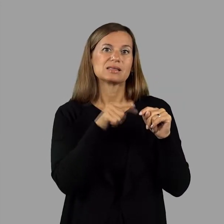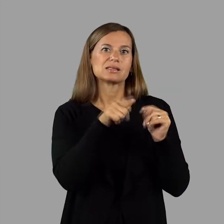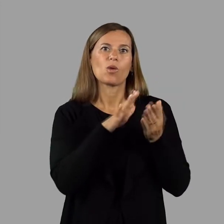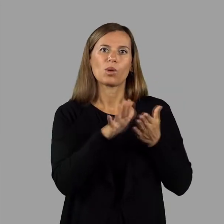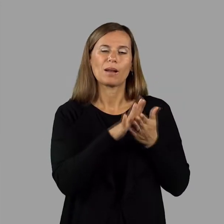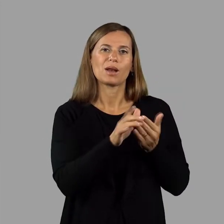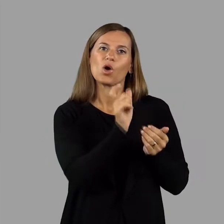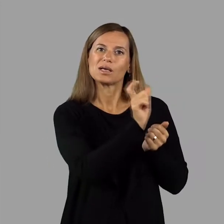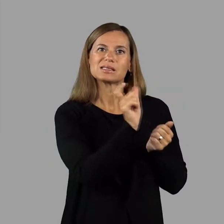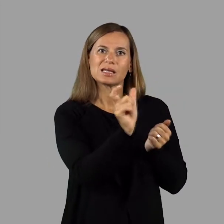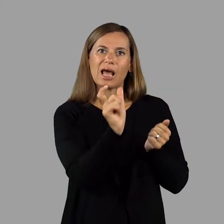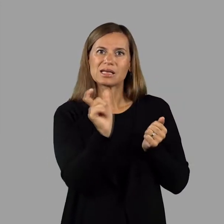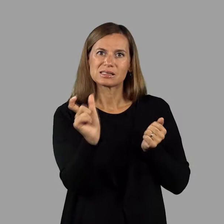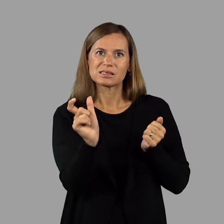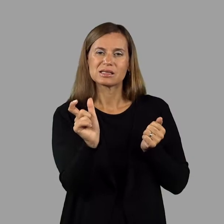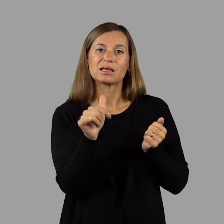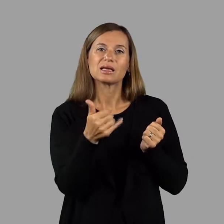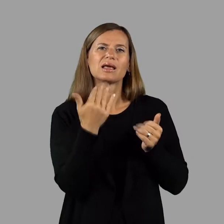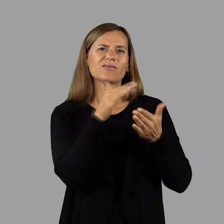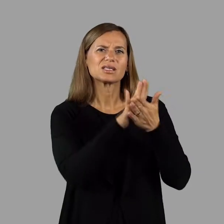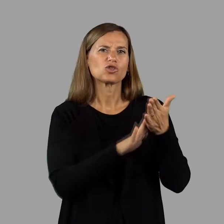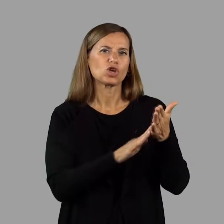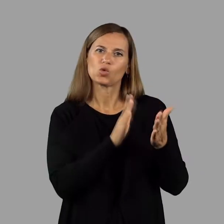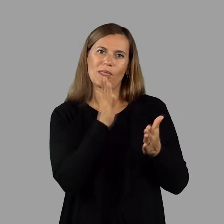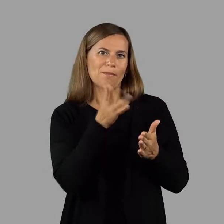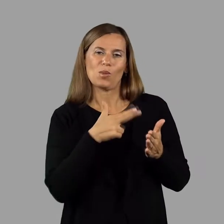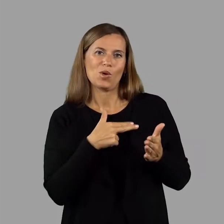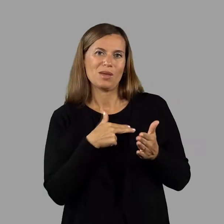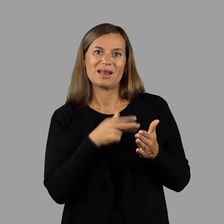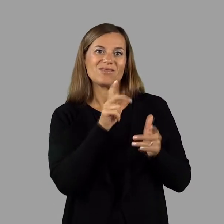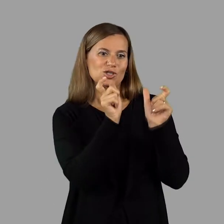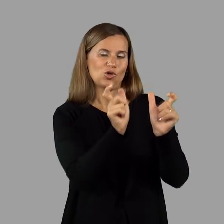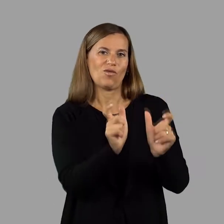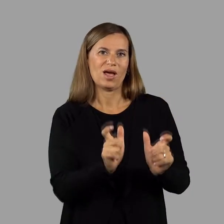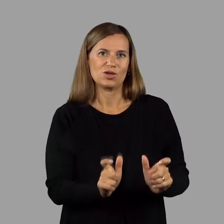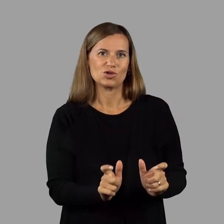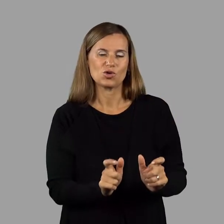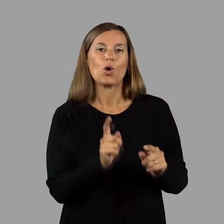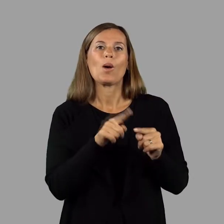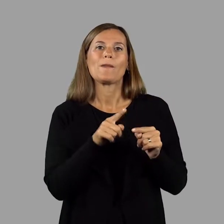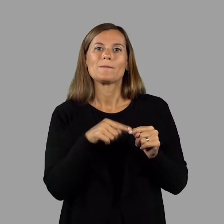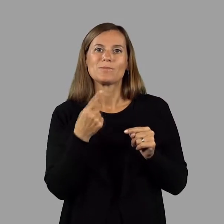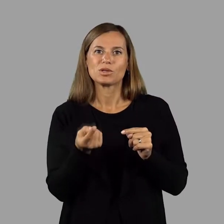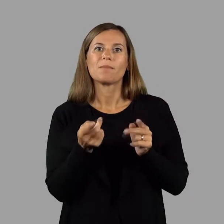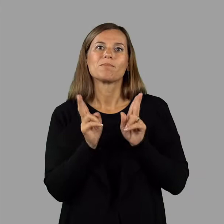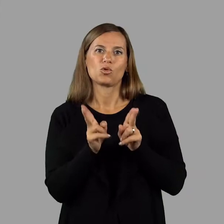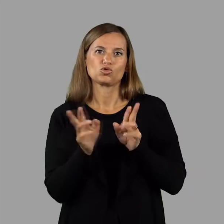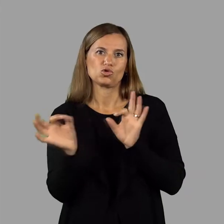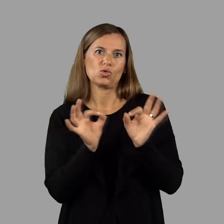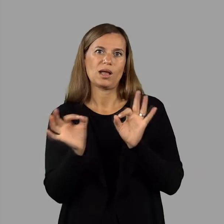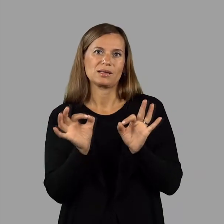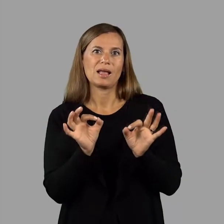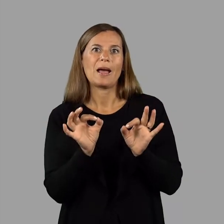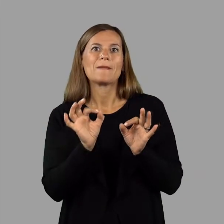se uporabljajo izrazi, ki jih v začetku ne bomo imeli v slovarju. Potem možnost